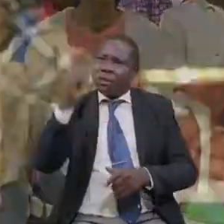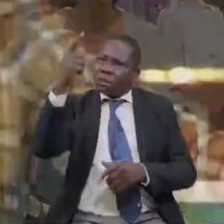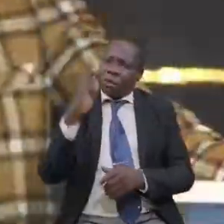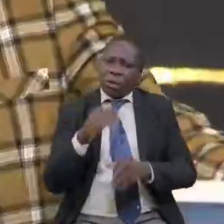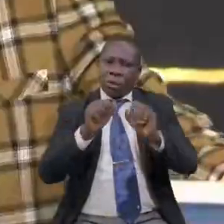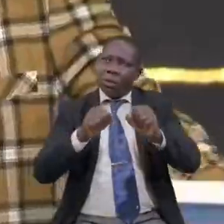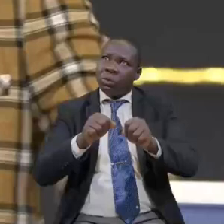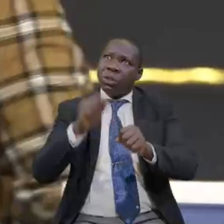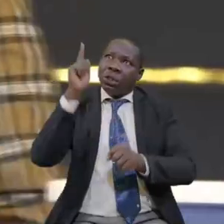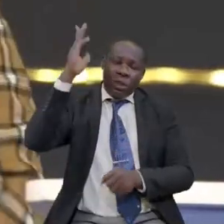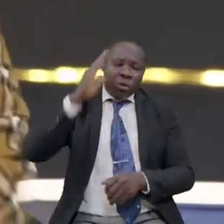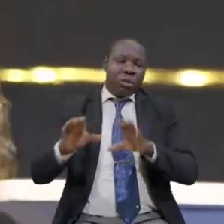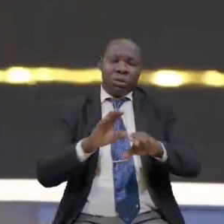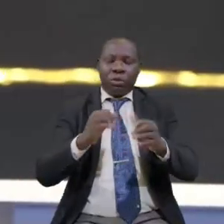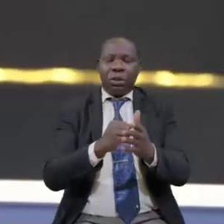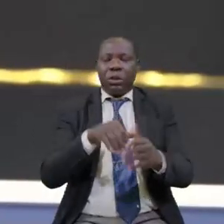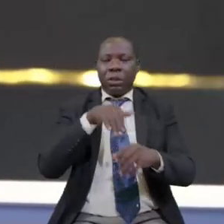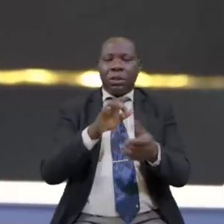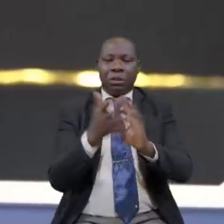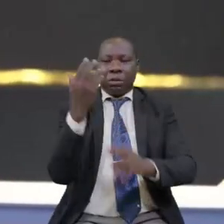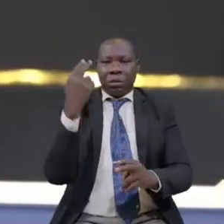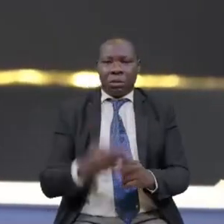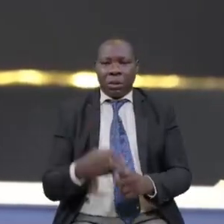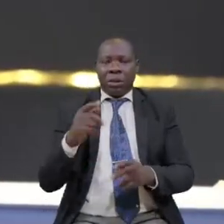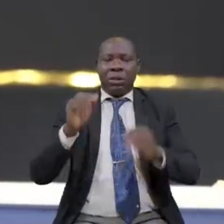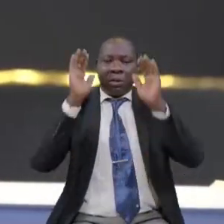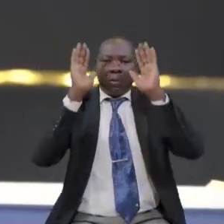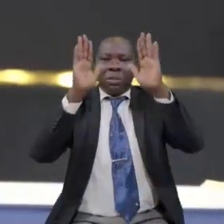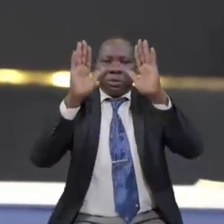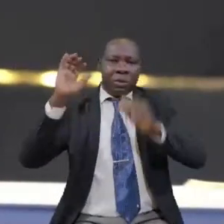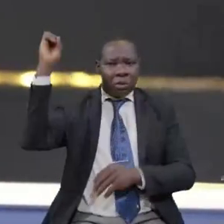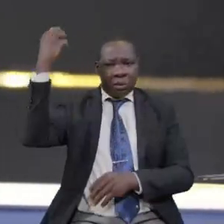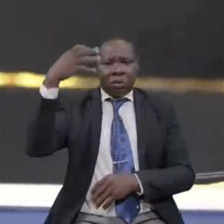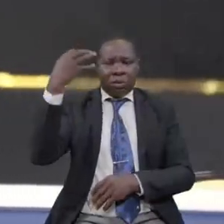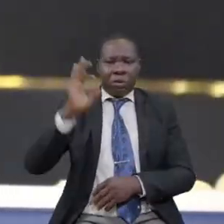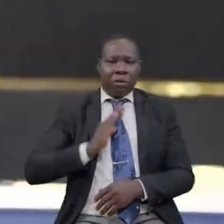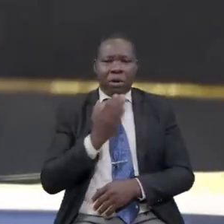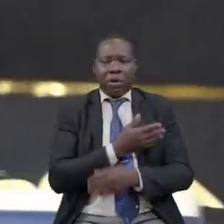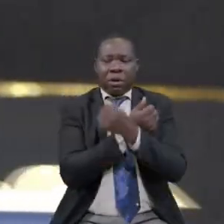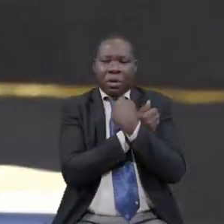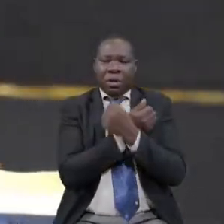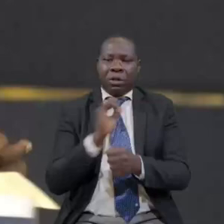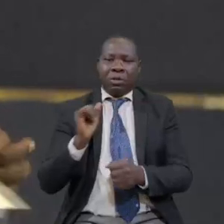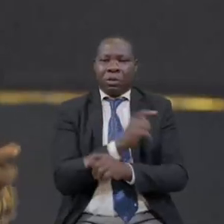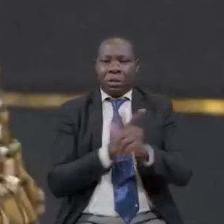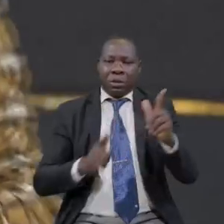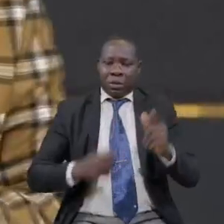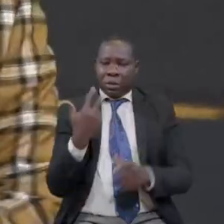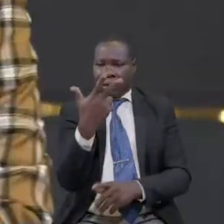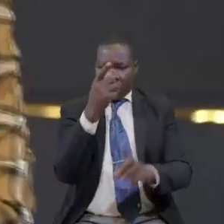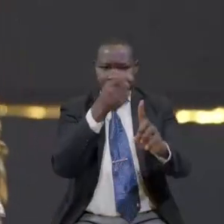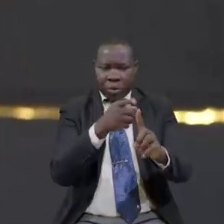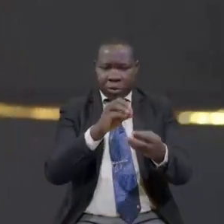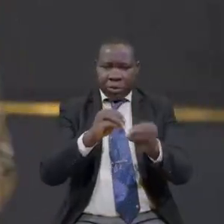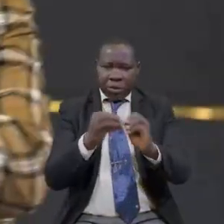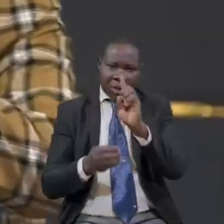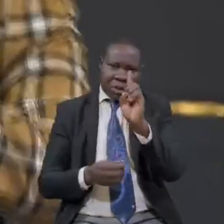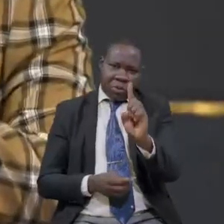Dieu le fera. La grâce merveilleuse de notre aimable Seigneur. Nous allons voir 3 points. Premier